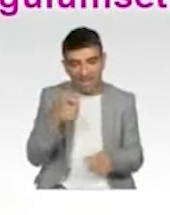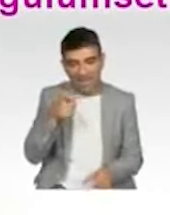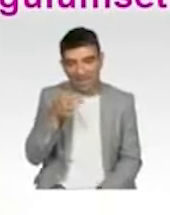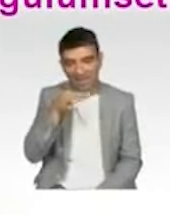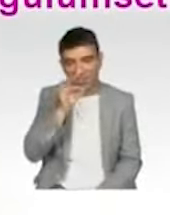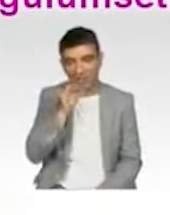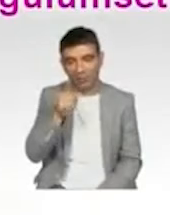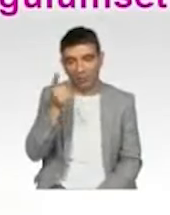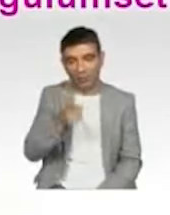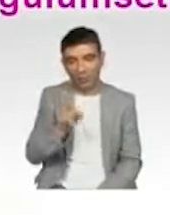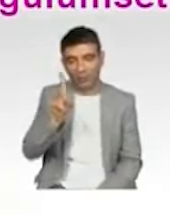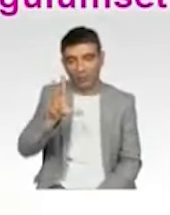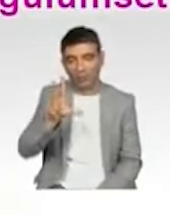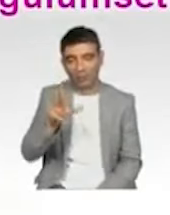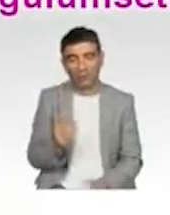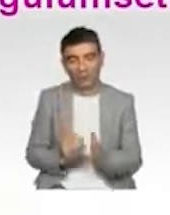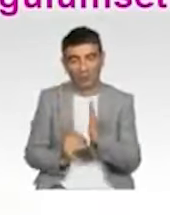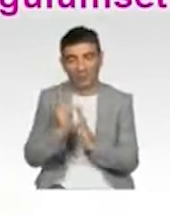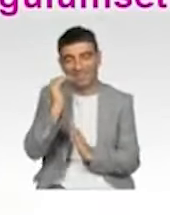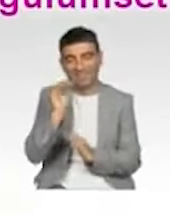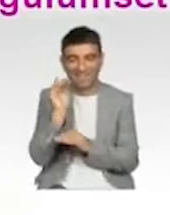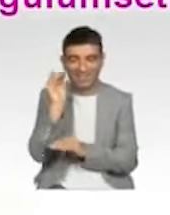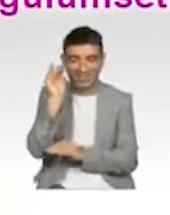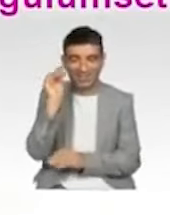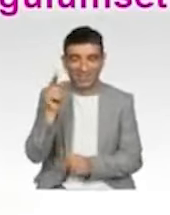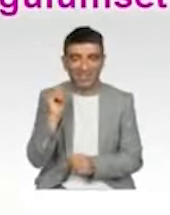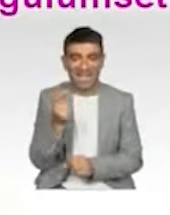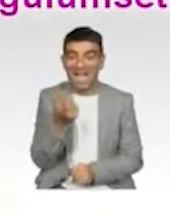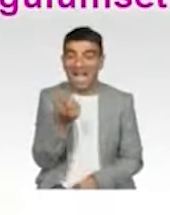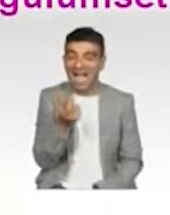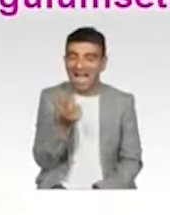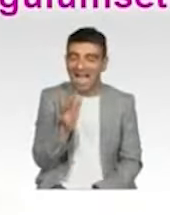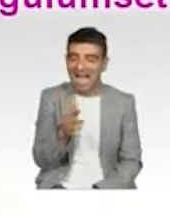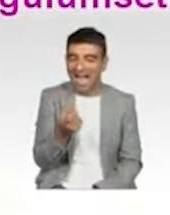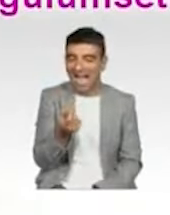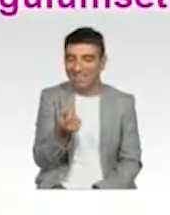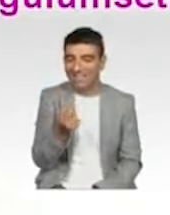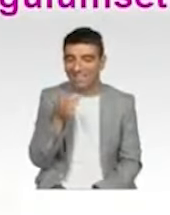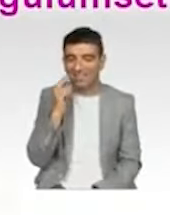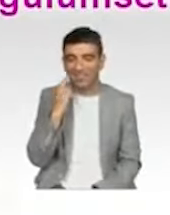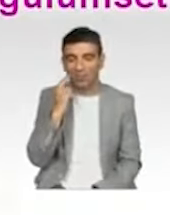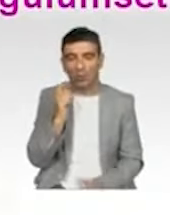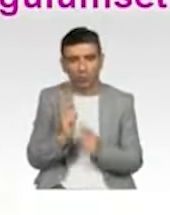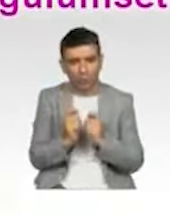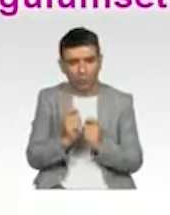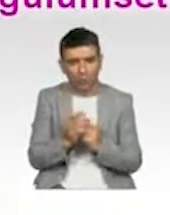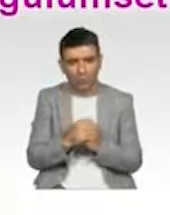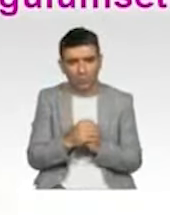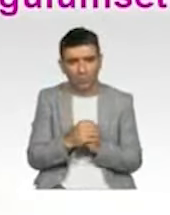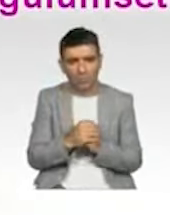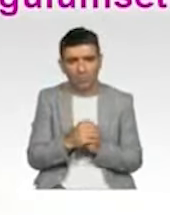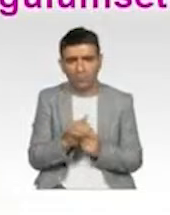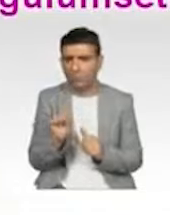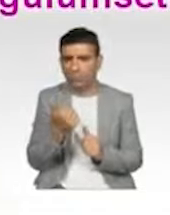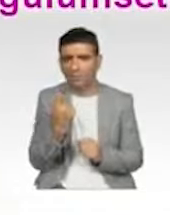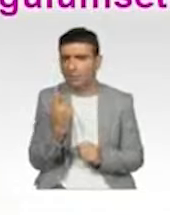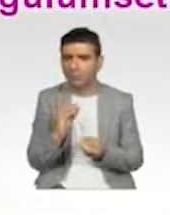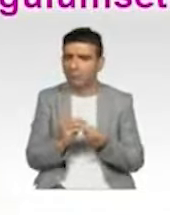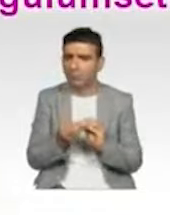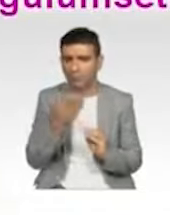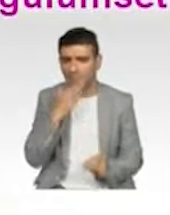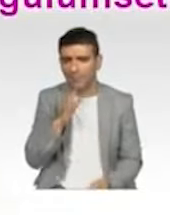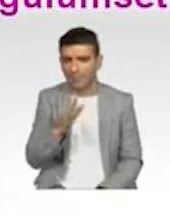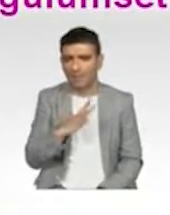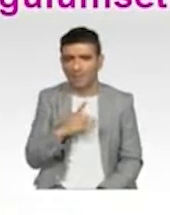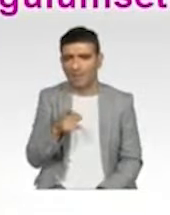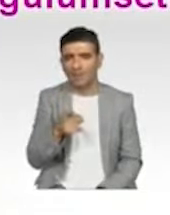İçin. %13 daha fazla için. Evet. Ama yani az şekerli Türk kahvesi. Öyle. Sütlü? Mükemmel, hiçbir sorun yok. Böyle